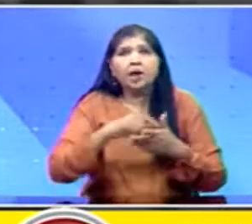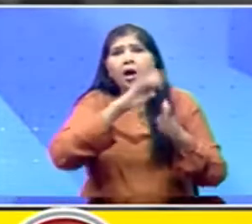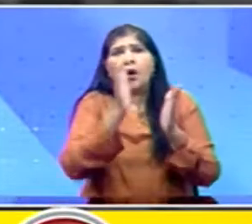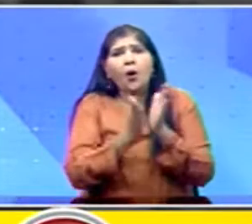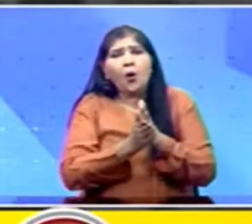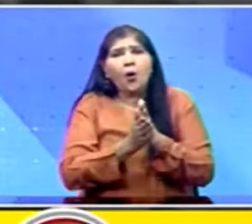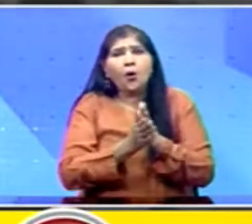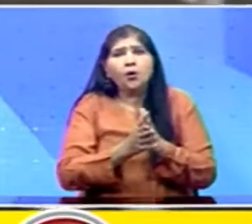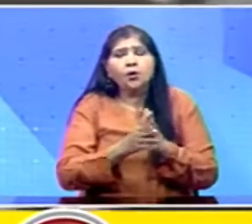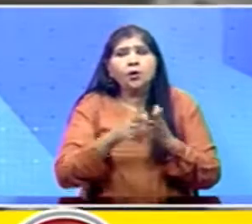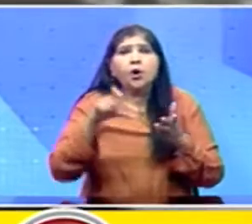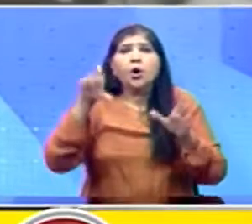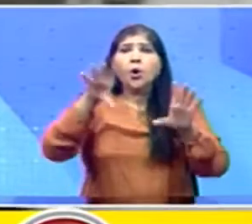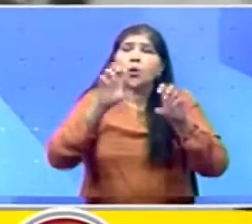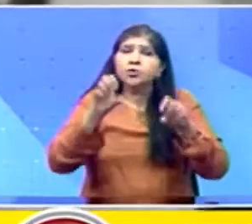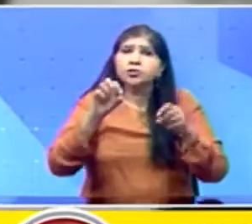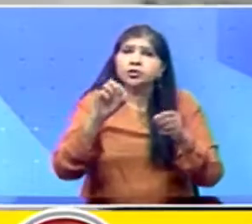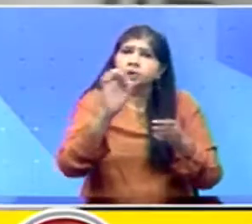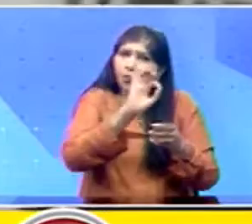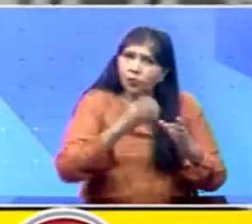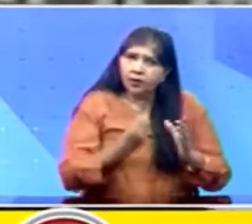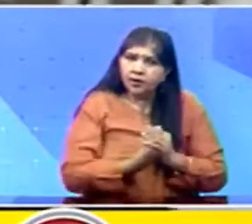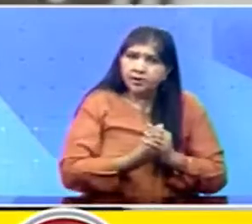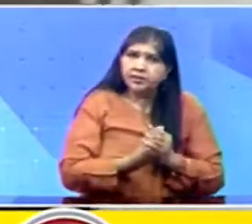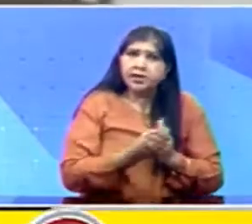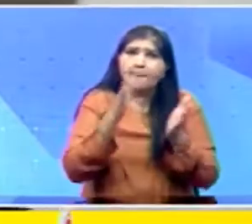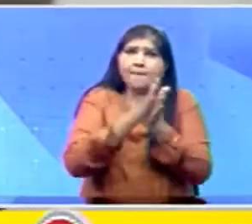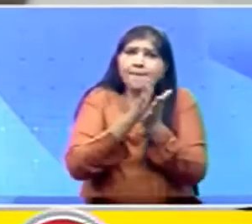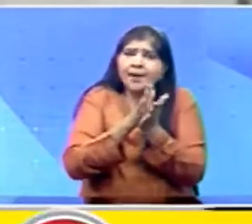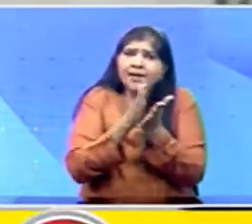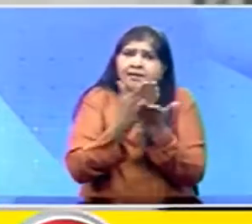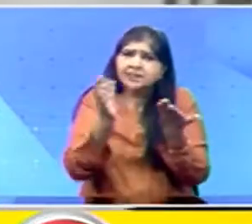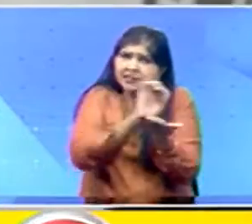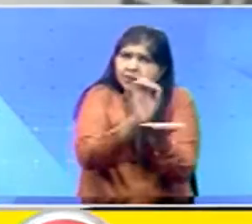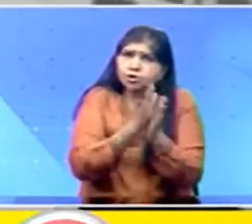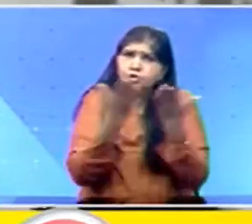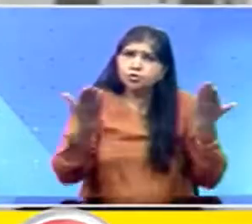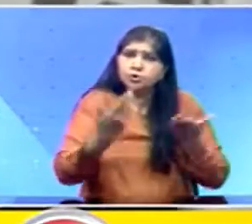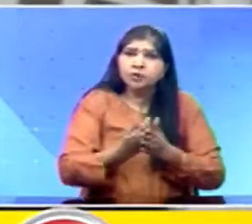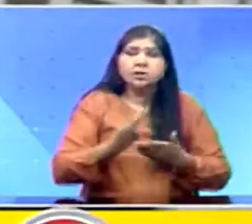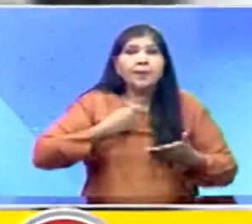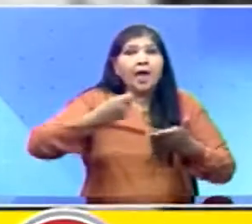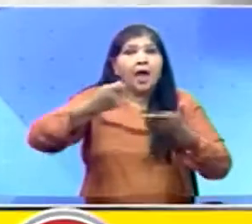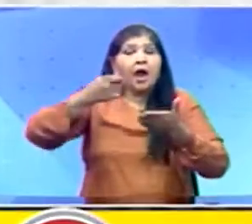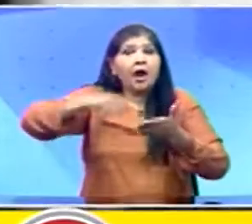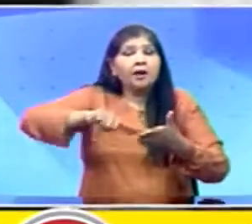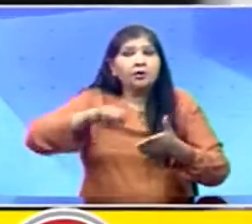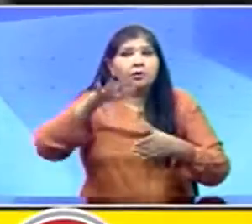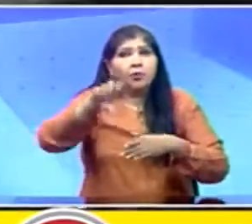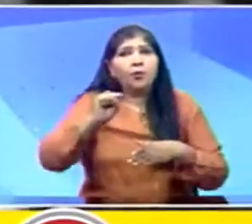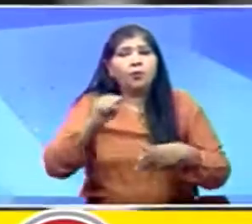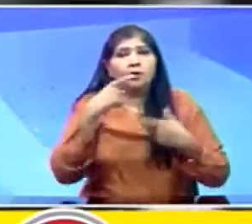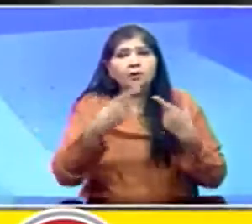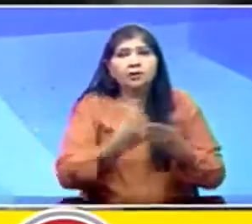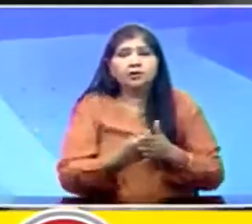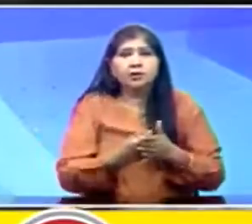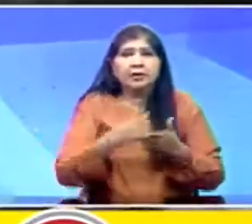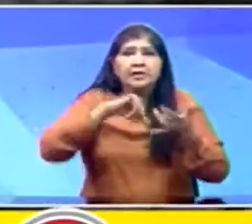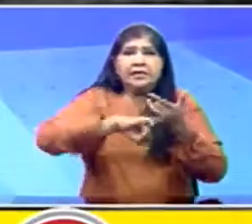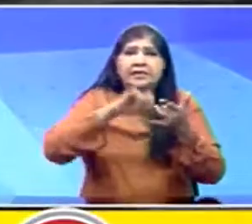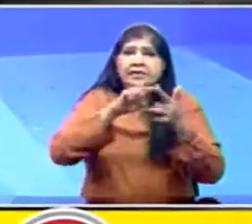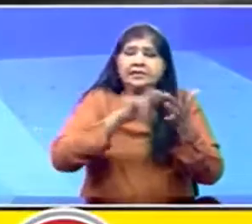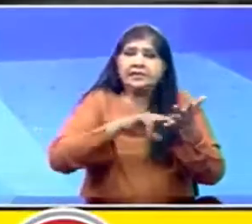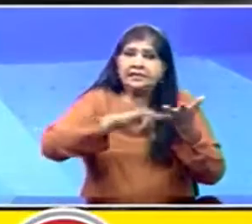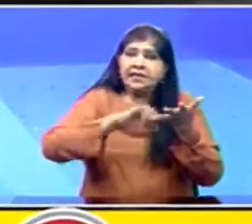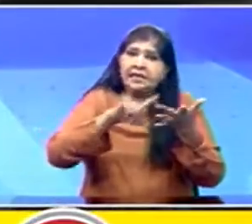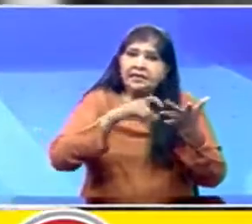समयधानिक संस्ता, प्रेश सब पर नियंत्रन लगा जी आ गया था, सेंसर्शिप की यह